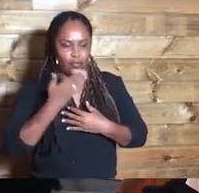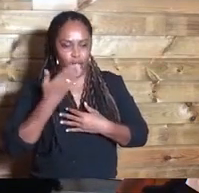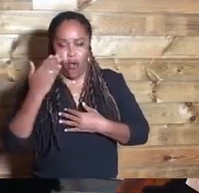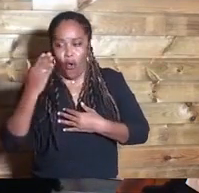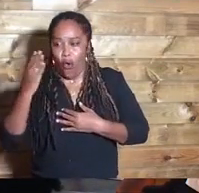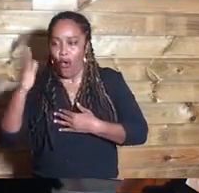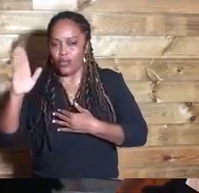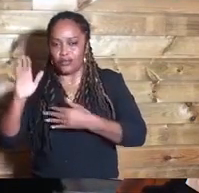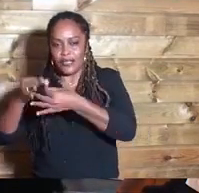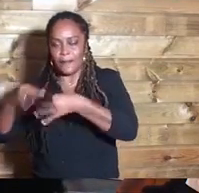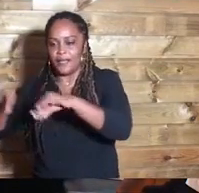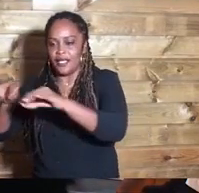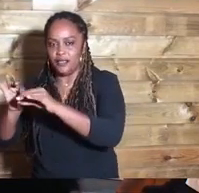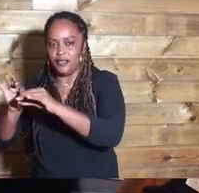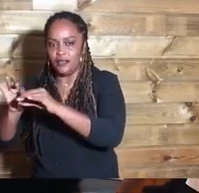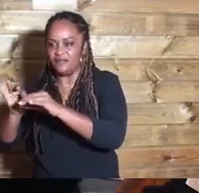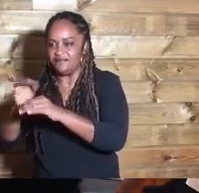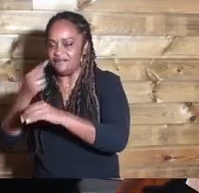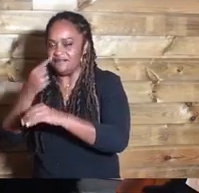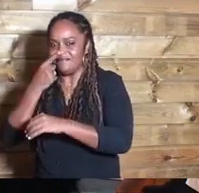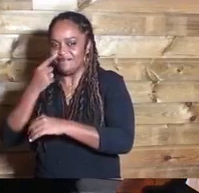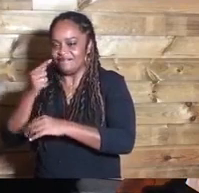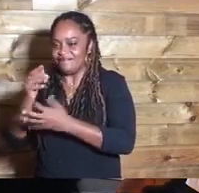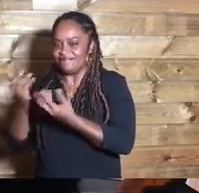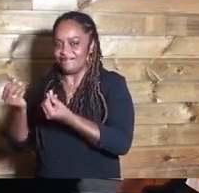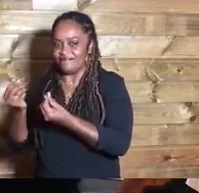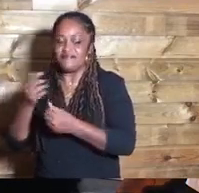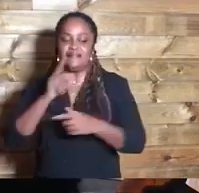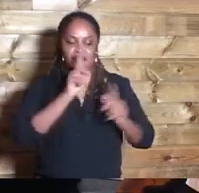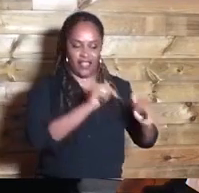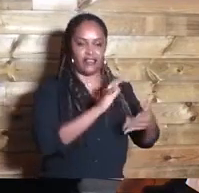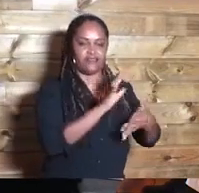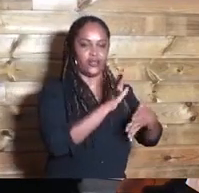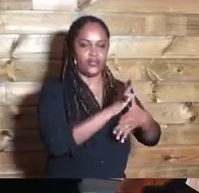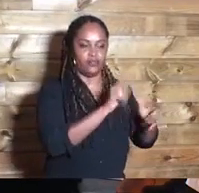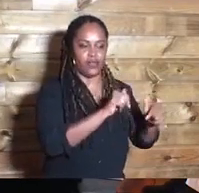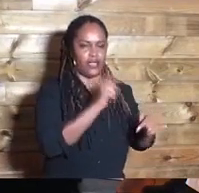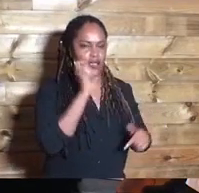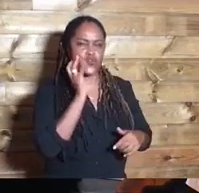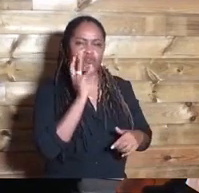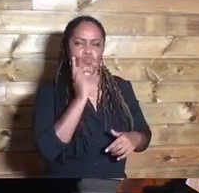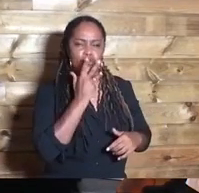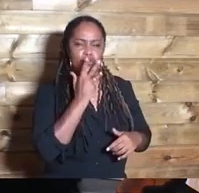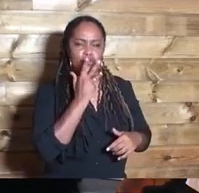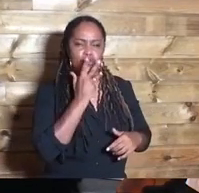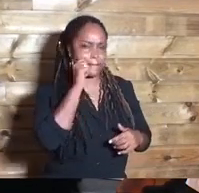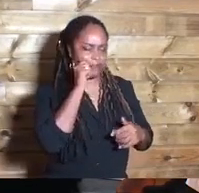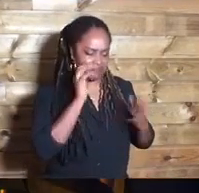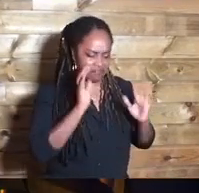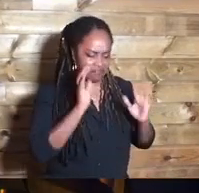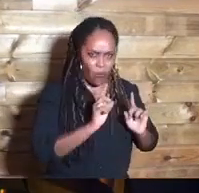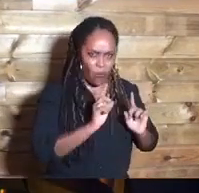pour sentir ou bien qu'il y a casa. Et ça n'a pas ni à vrai avec la peau. Non. Vous